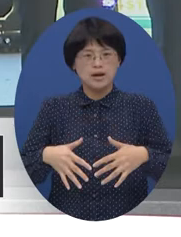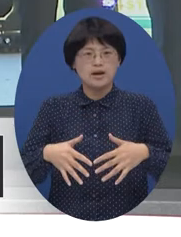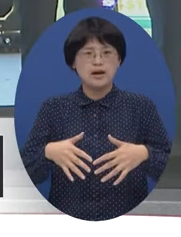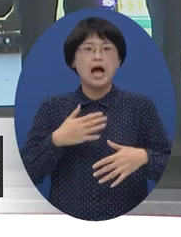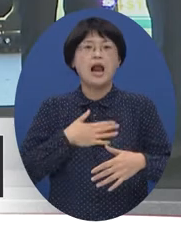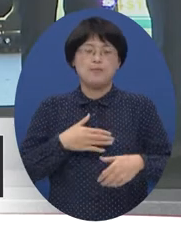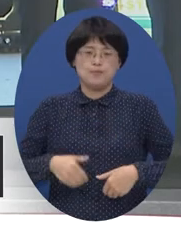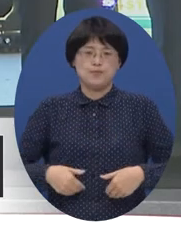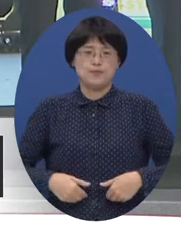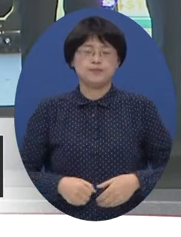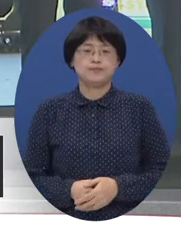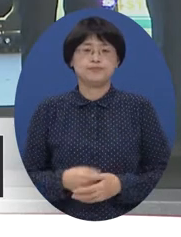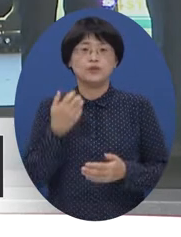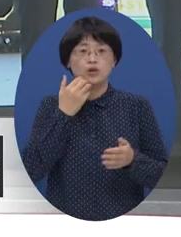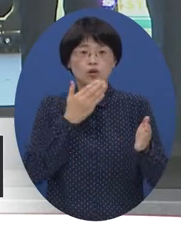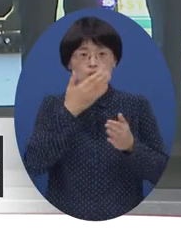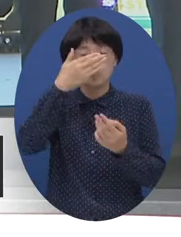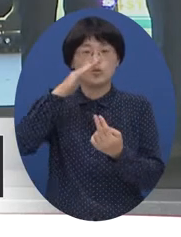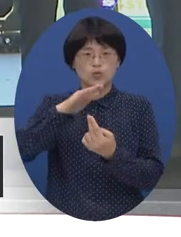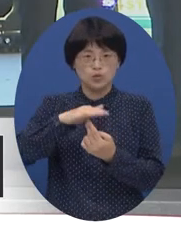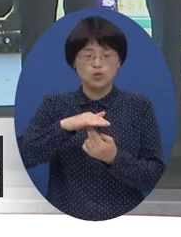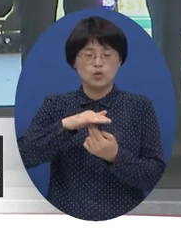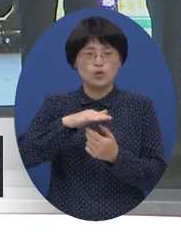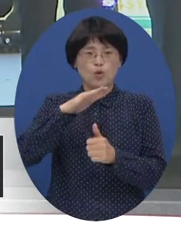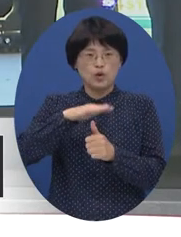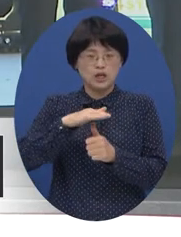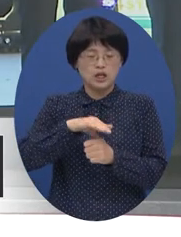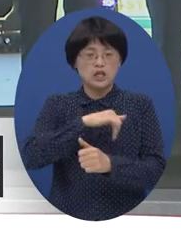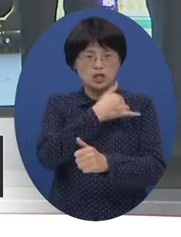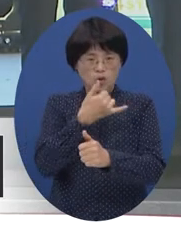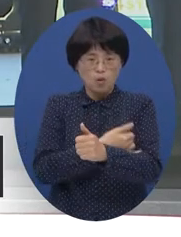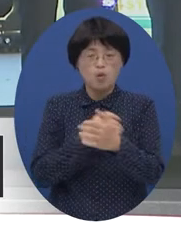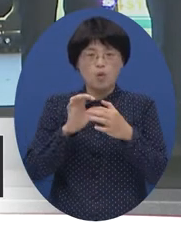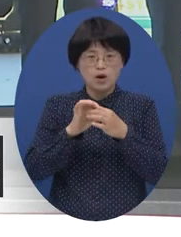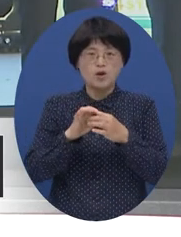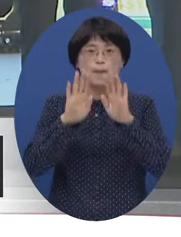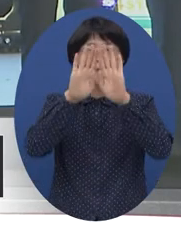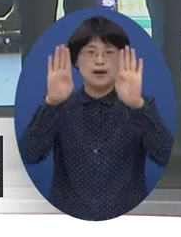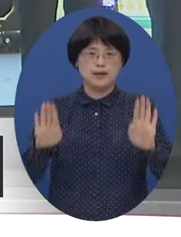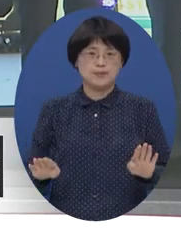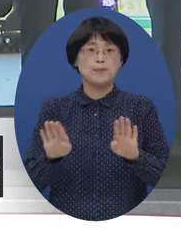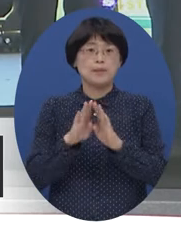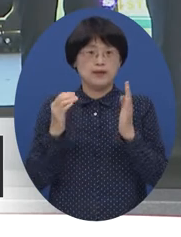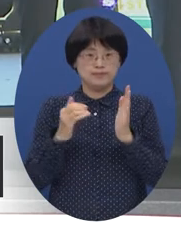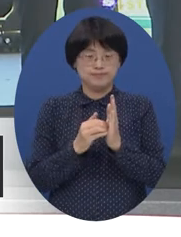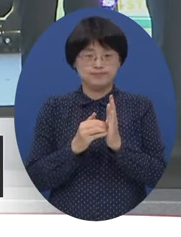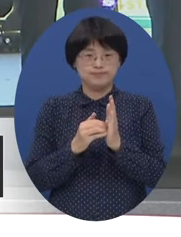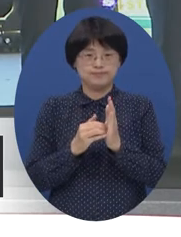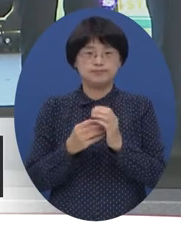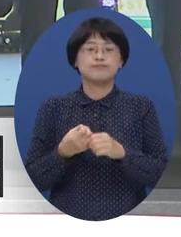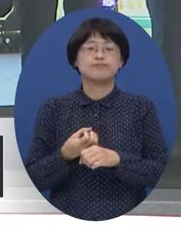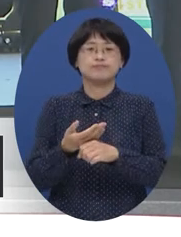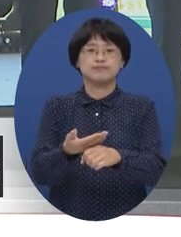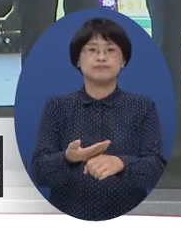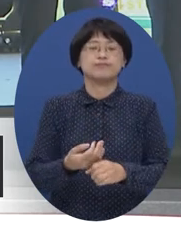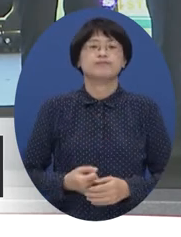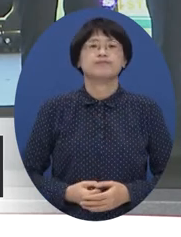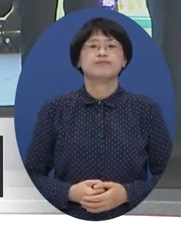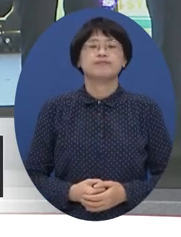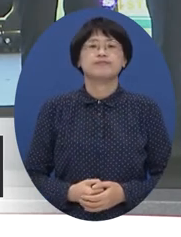있겠죠. 경기도가 청소년 노동 인권 진로를 주제로 한 박람회를 열었습니다. 그 현장 한선지 기자가